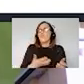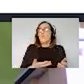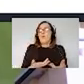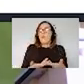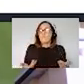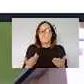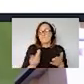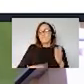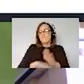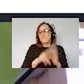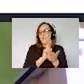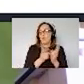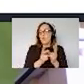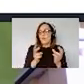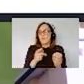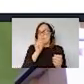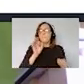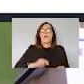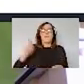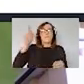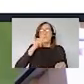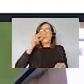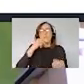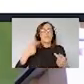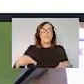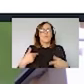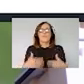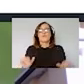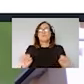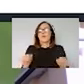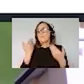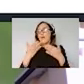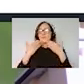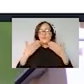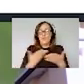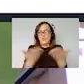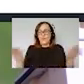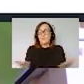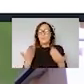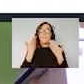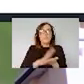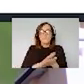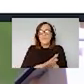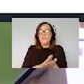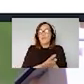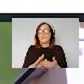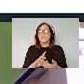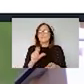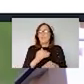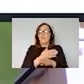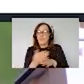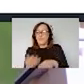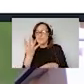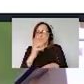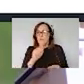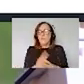jednak wyszłam z tego spotkania i ta Pani ciągle tylko nie mówiła. Dobrze, bardzo dziękuję Państwu. Przepraszam Olu za przedłużenie o